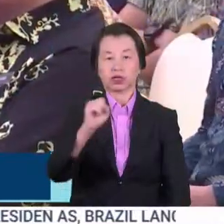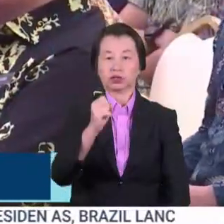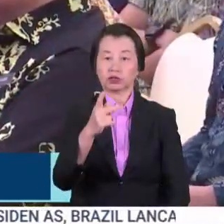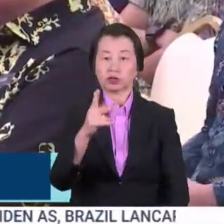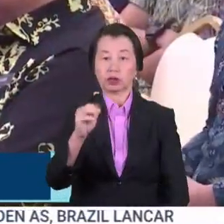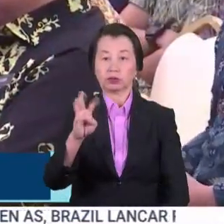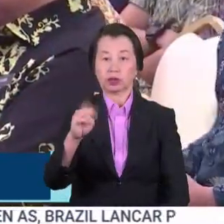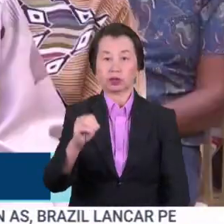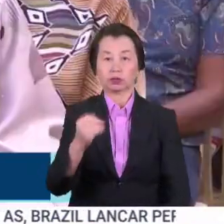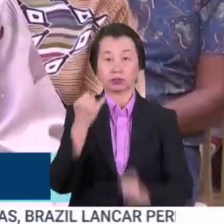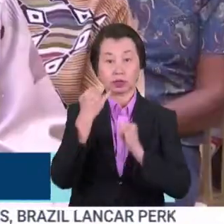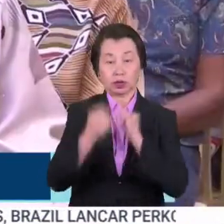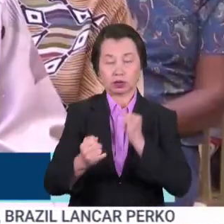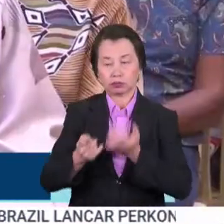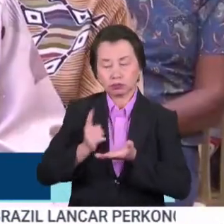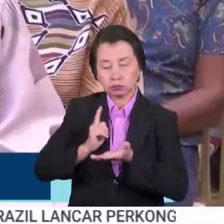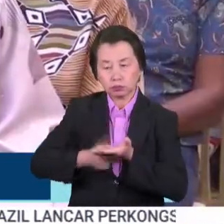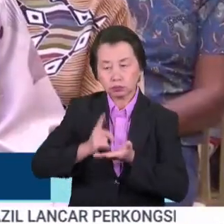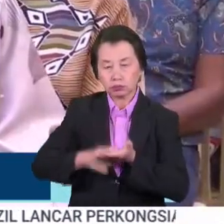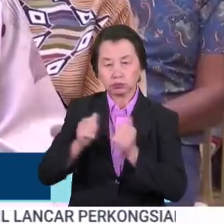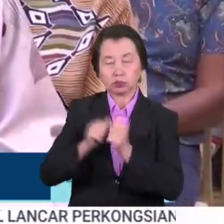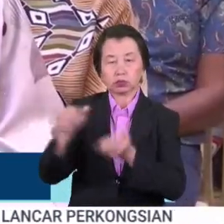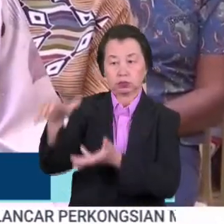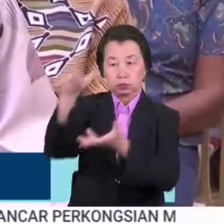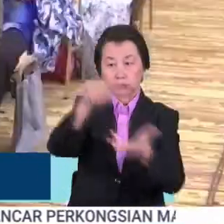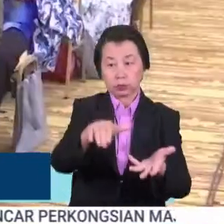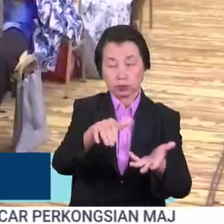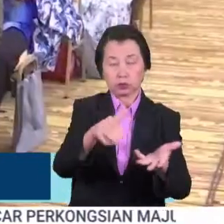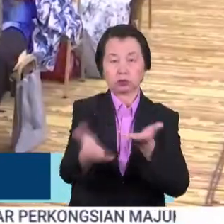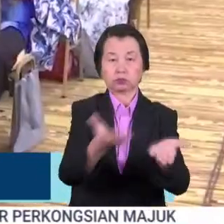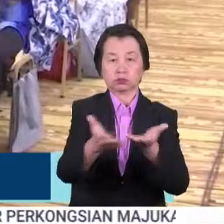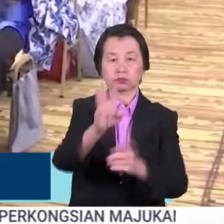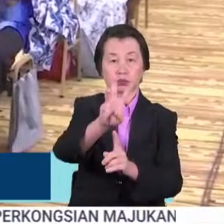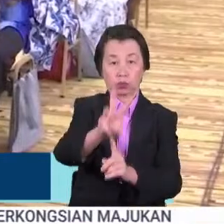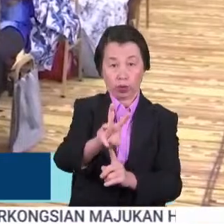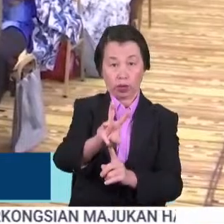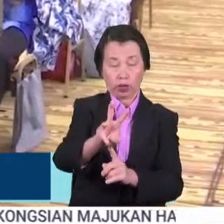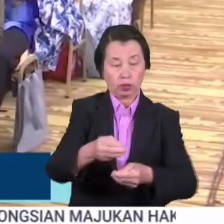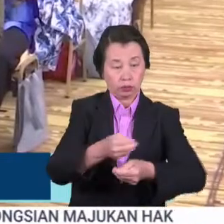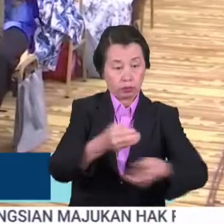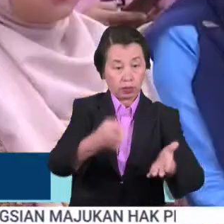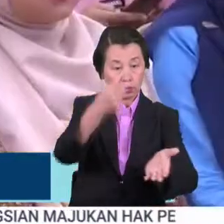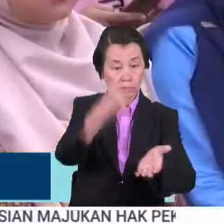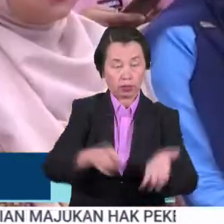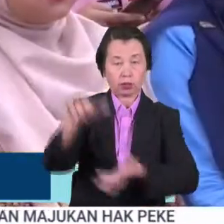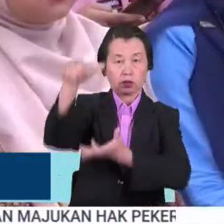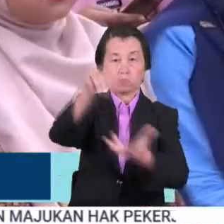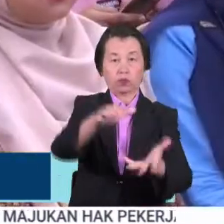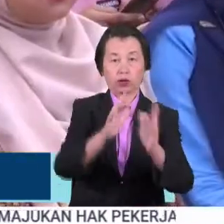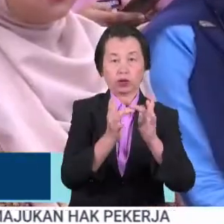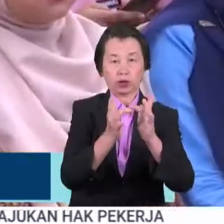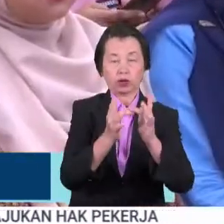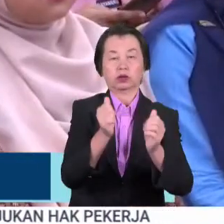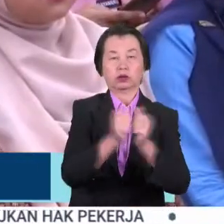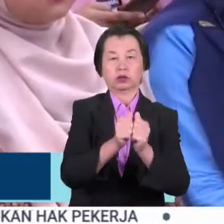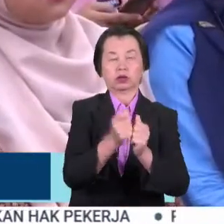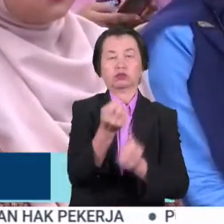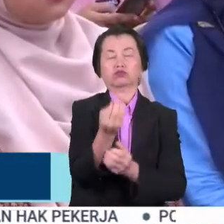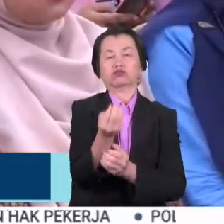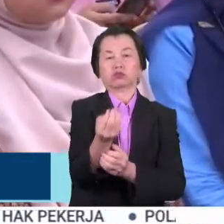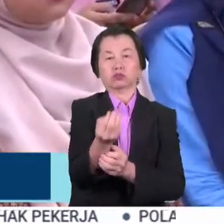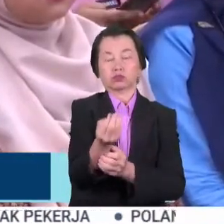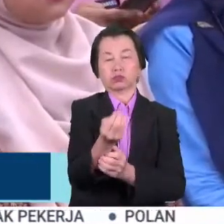SKMM dalam peringkat akhir perbincangan bersama pembekal perkhidmatan jalur lebar untuk menawarkan harga borong internet pada kadar lebih